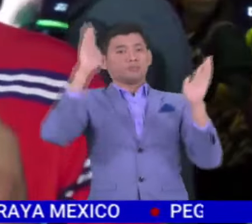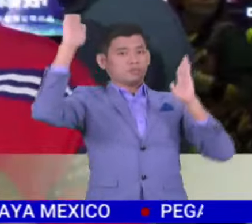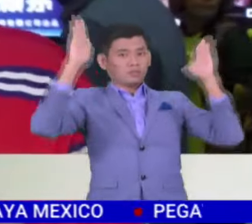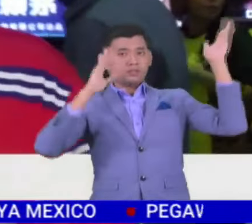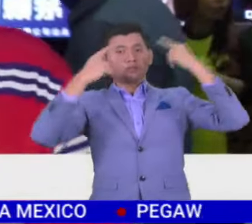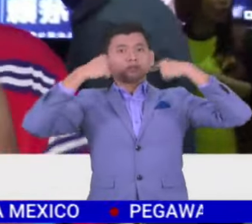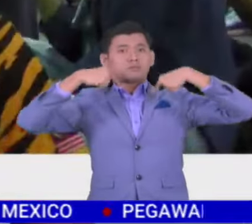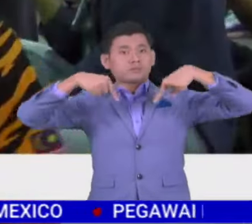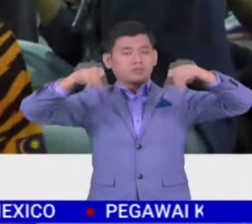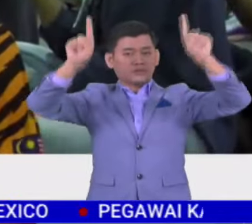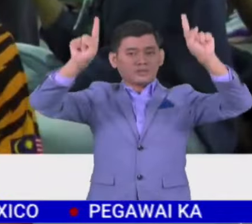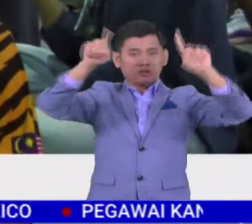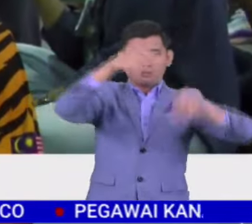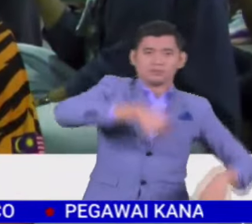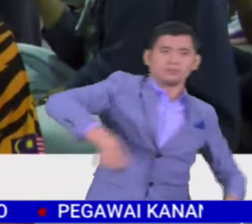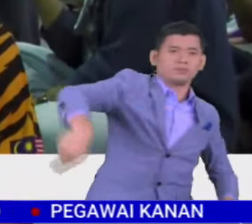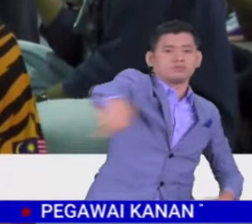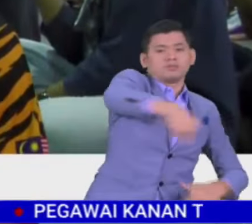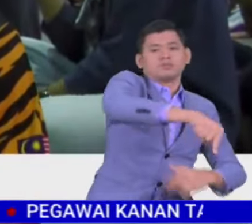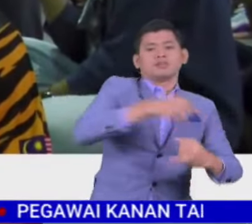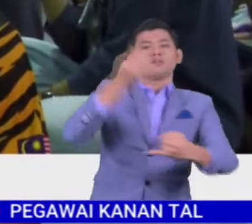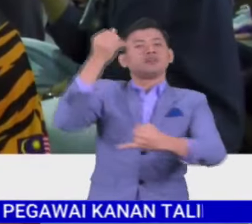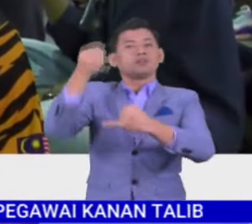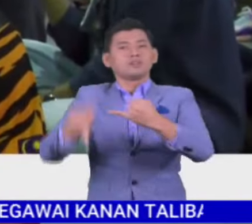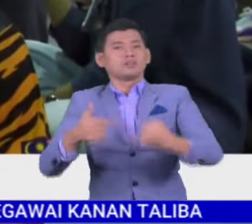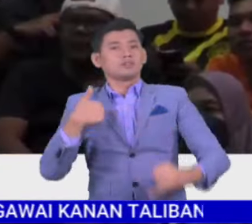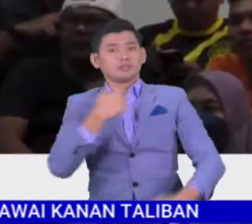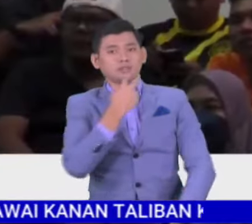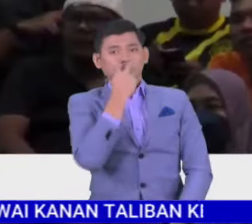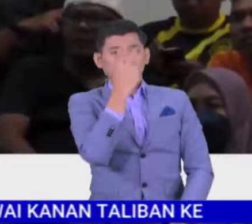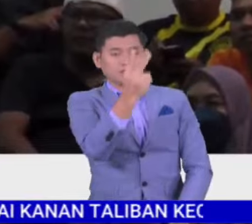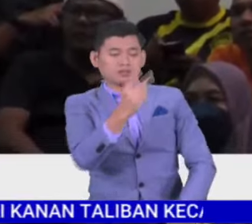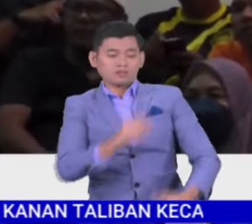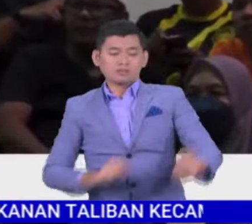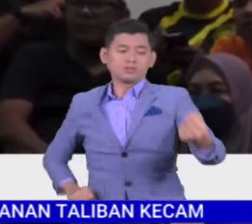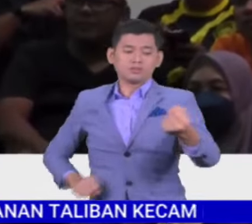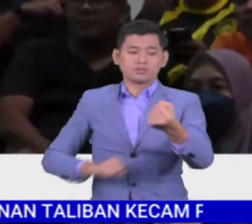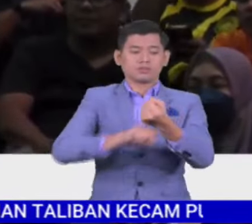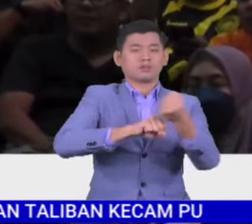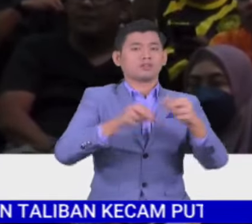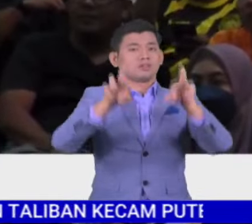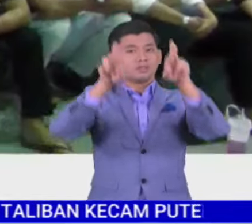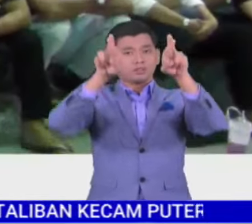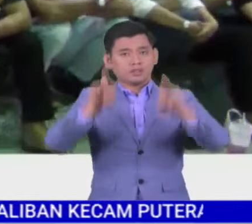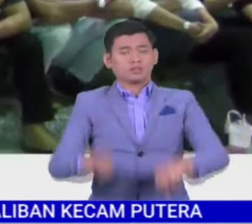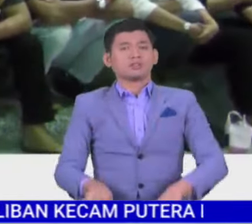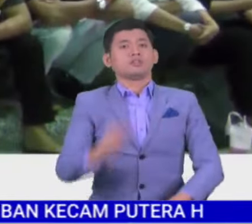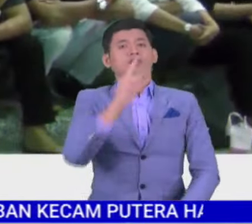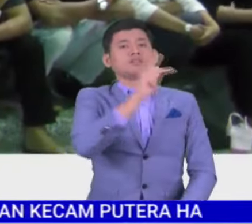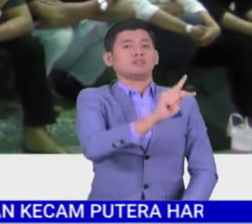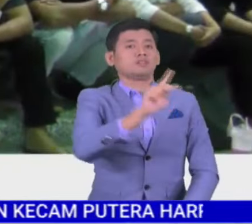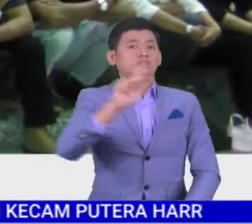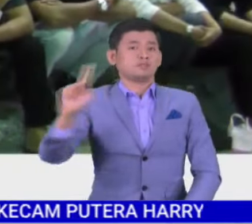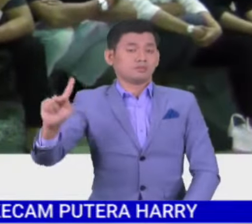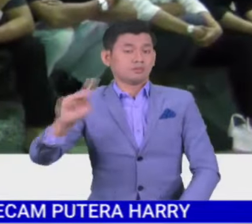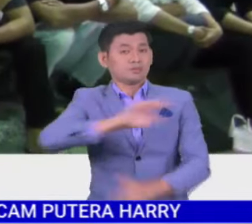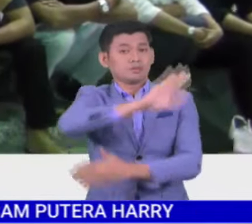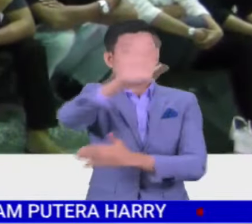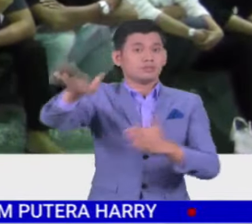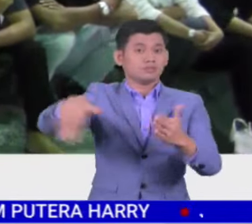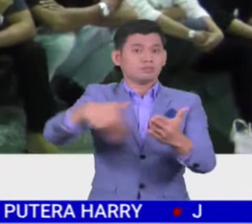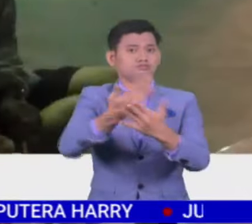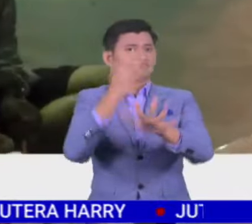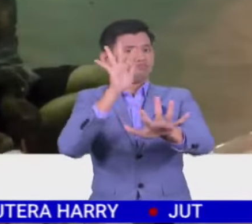jadi ini program nih kita dapat melihat sokongan daripada warga Kota Kinabalu ini sendiri walaupun kita tidak menduga kehadiran begitu